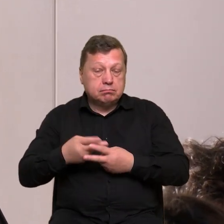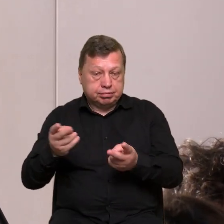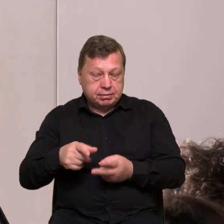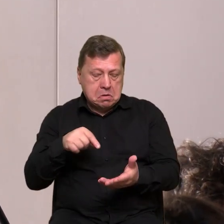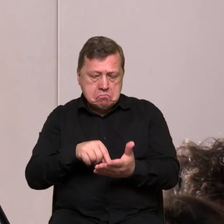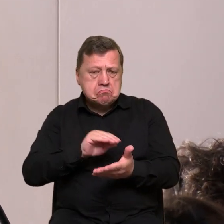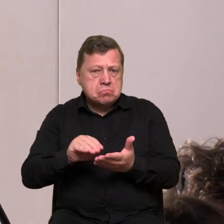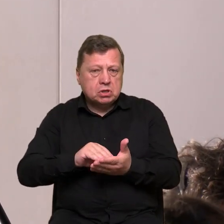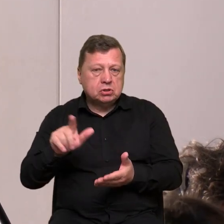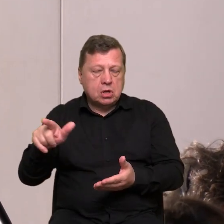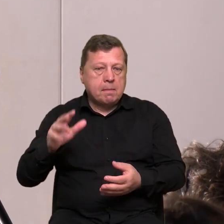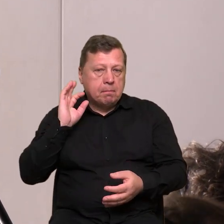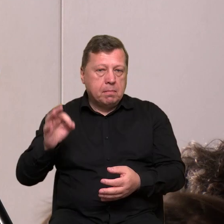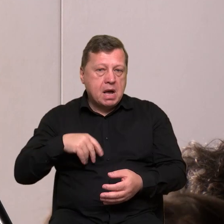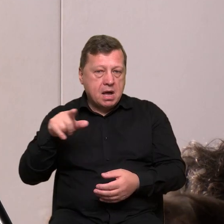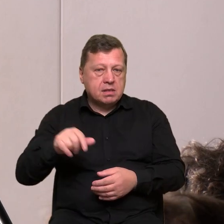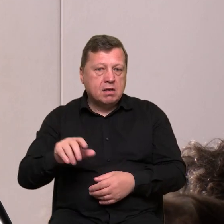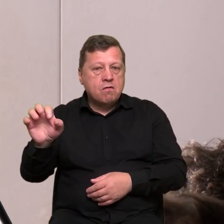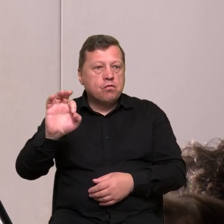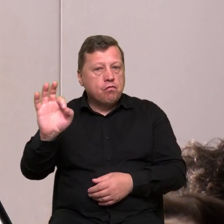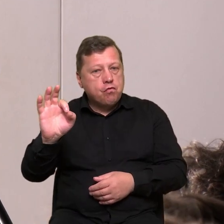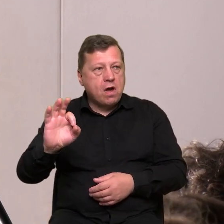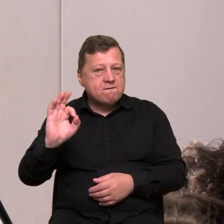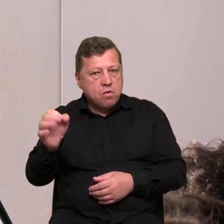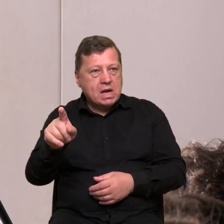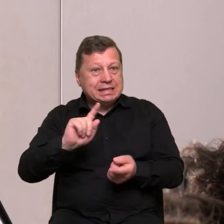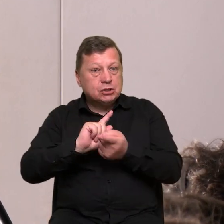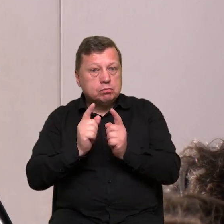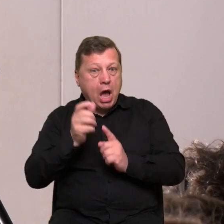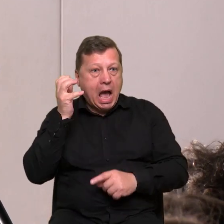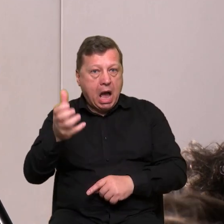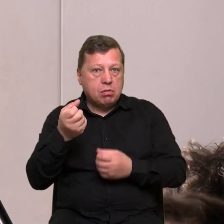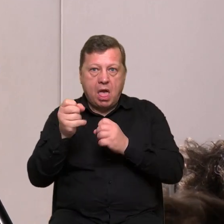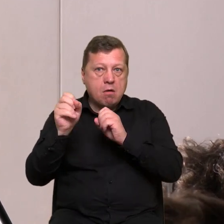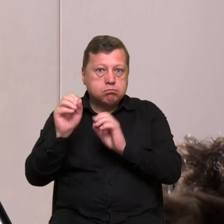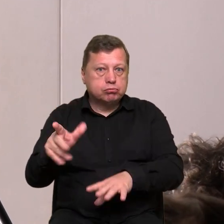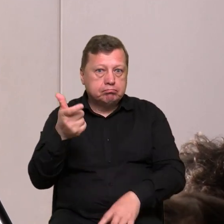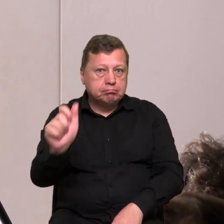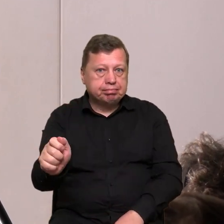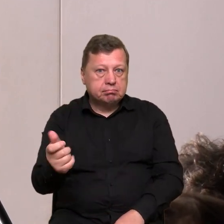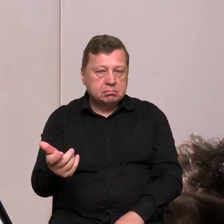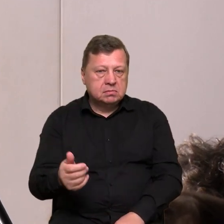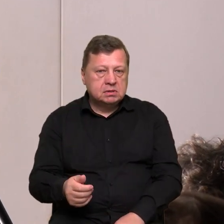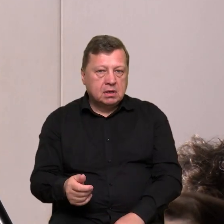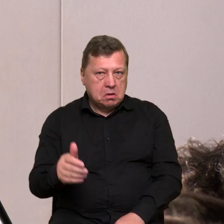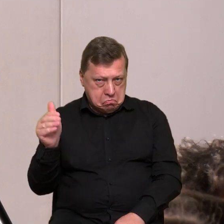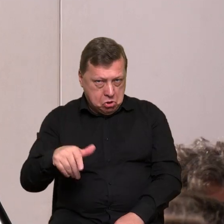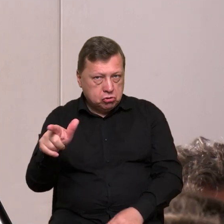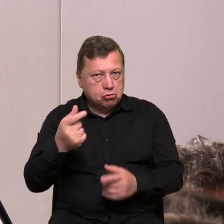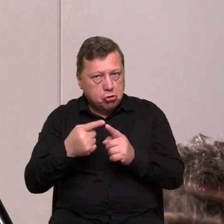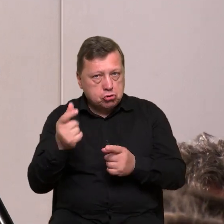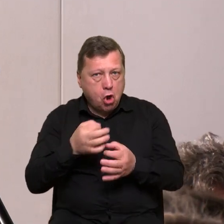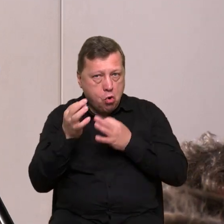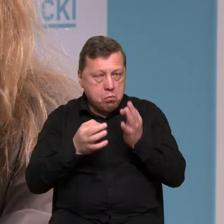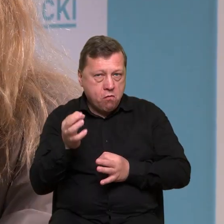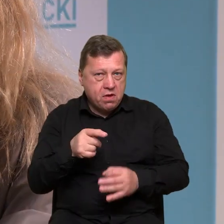pani nie wpuszczona na własne spotkanie autorskie. Jakby pani troszeczkę o tym opowiedziała